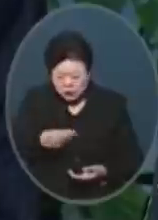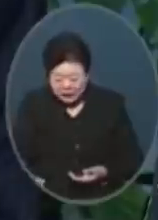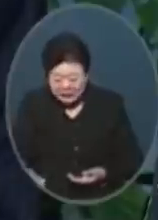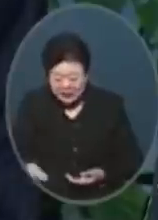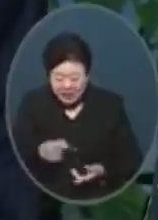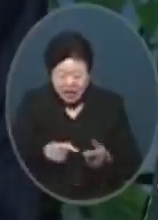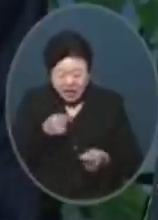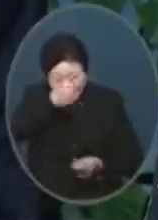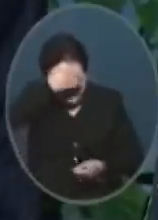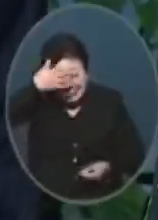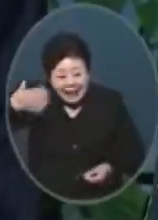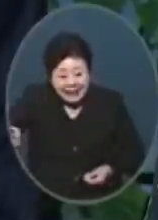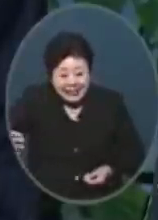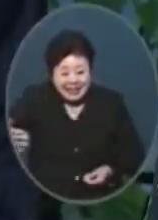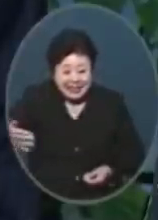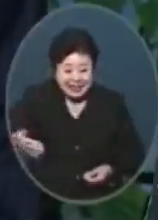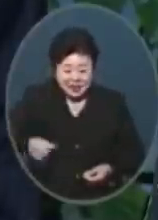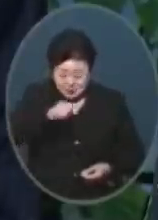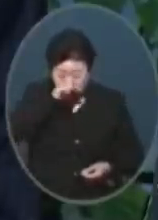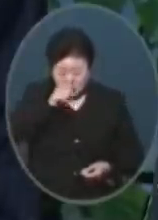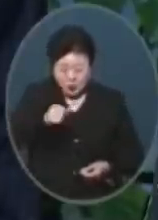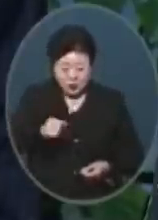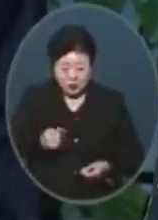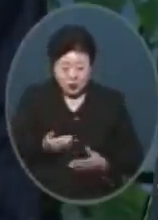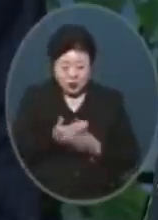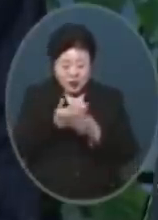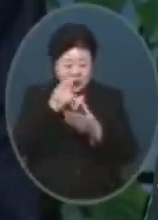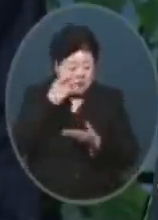그러니까 우리 생활 중에